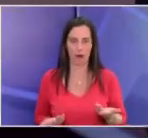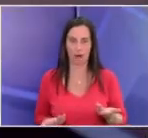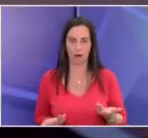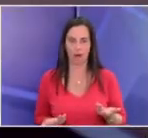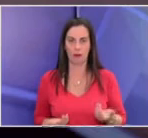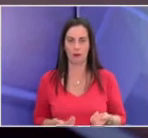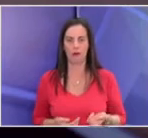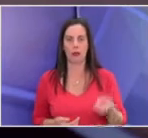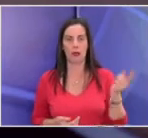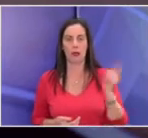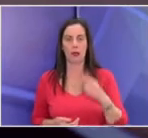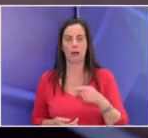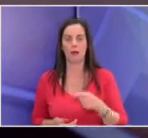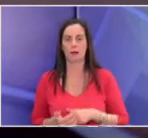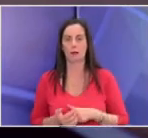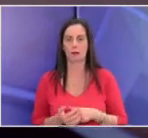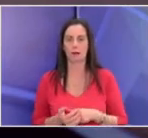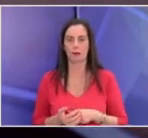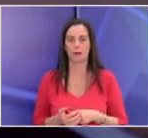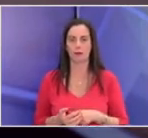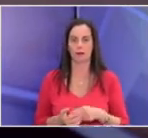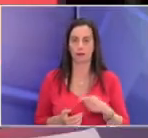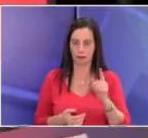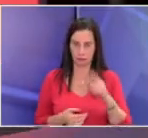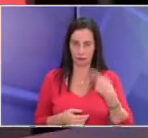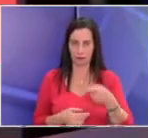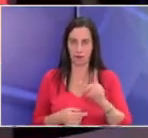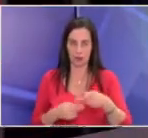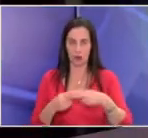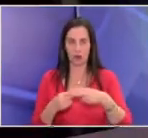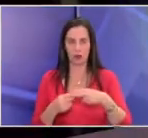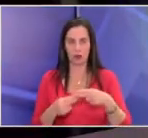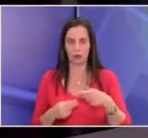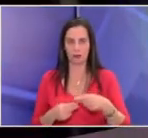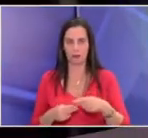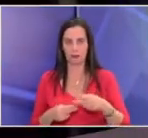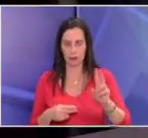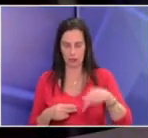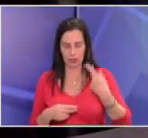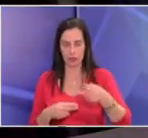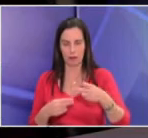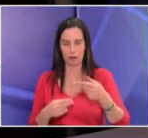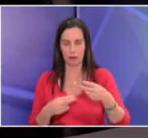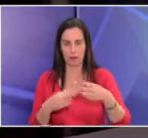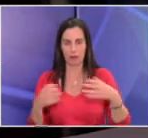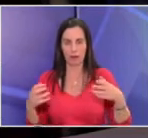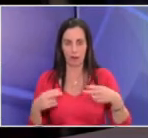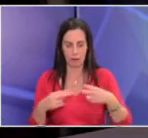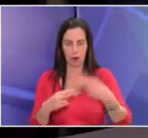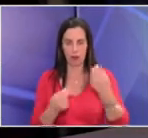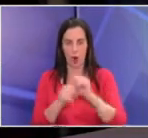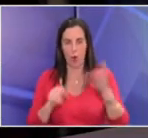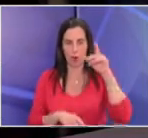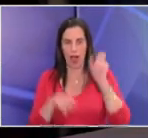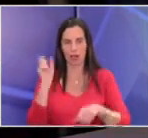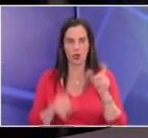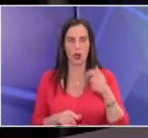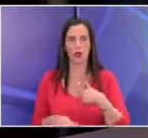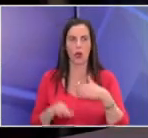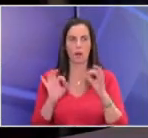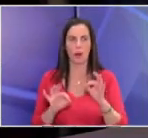בנקודה הכי הכי כואבת, זה הנושא של התקציב. כפי שאמרתי לכם, הרבה יותר כלכלי לשקם אסירים. הרשות לשיקום האסיר לאורך